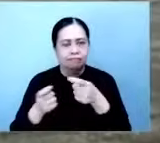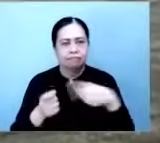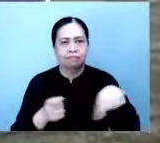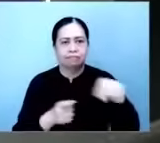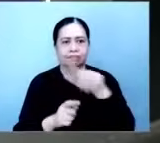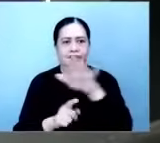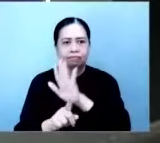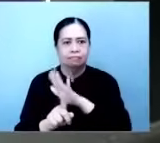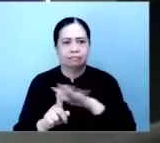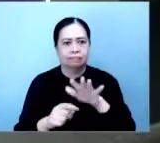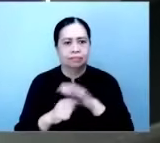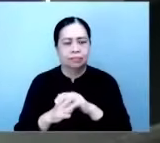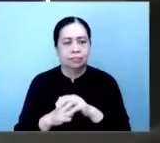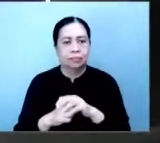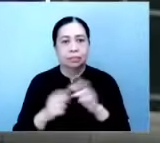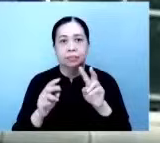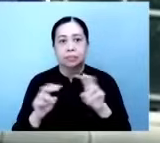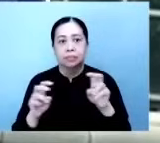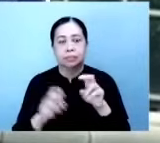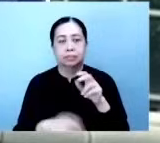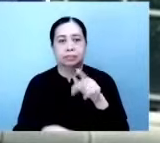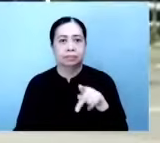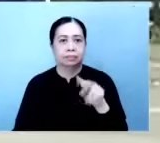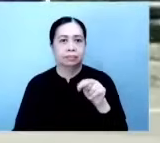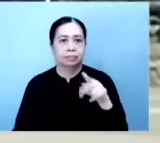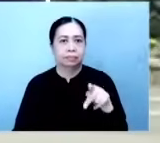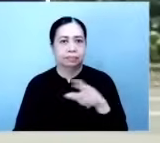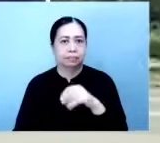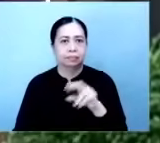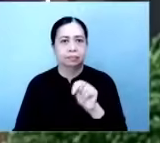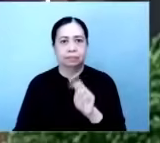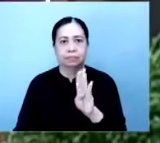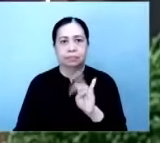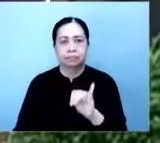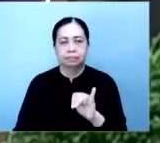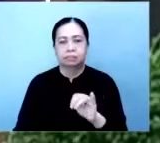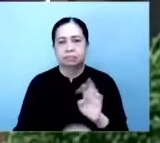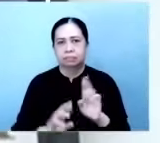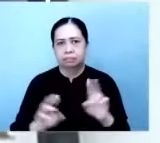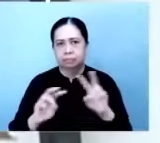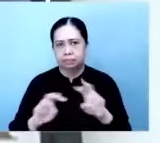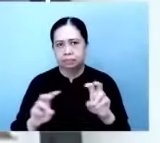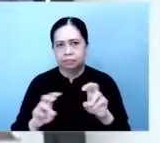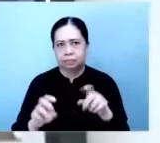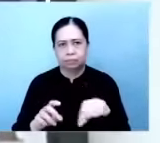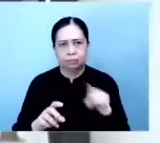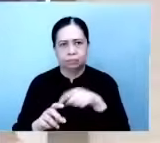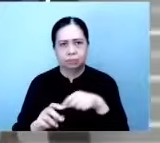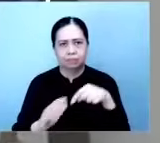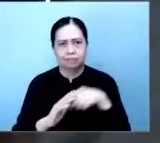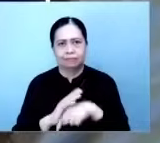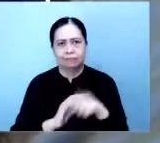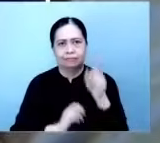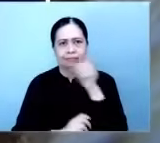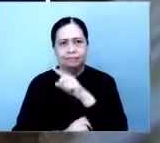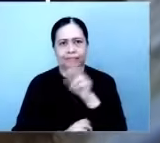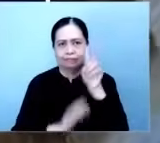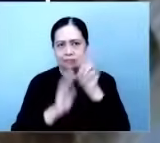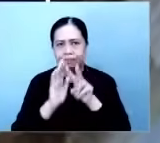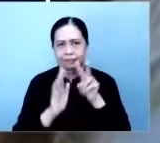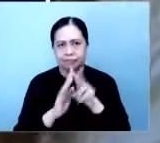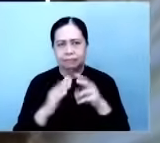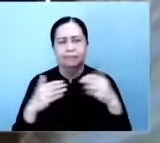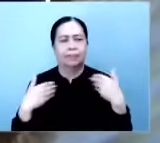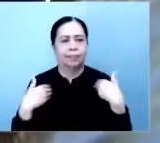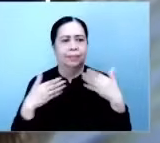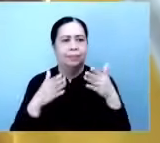ng imbestigahan ng Philippine National Police at National Bureau of Investigation ang mga deepfake video. May paraan din daw